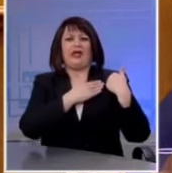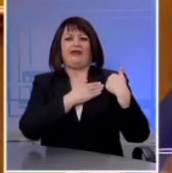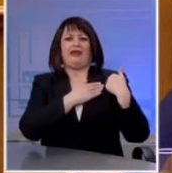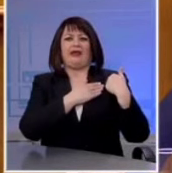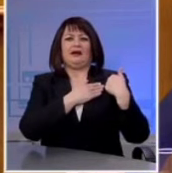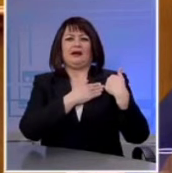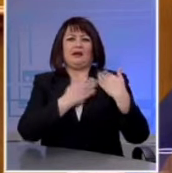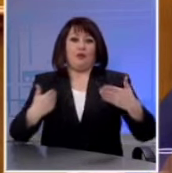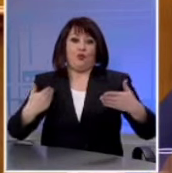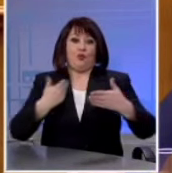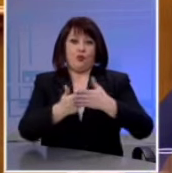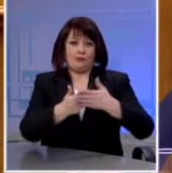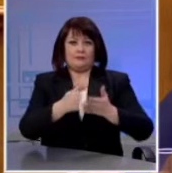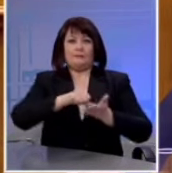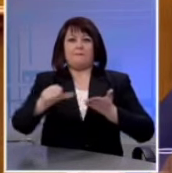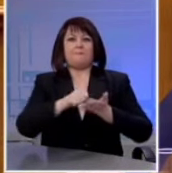έχουν παραγραφεί.